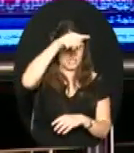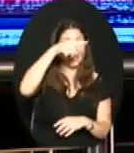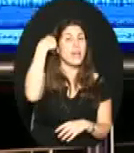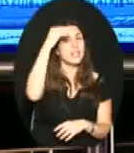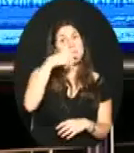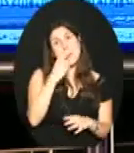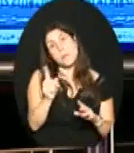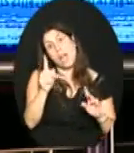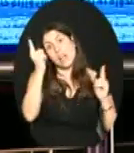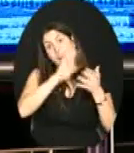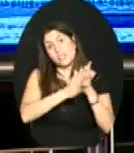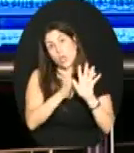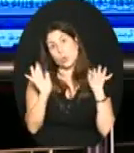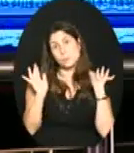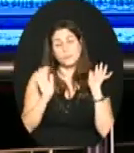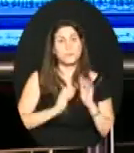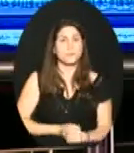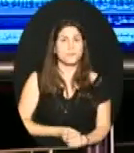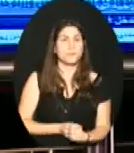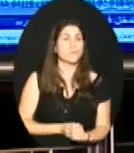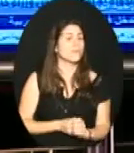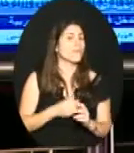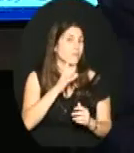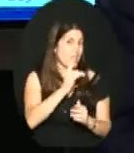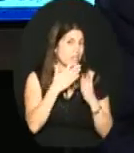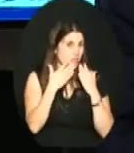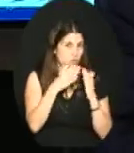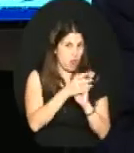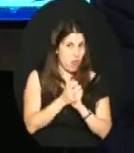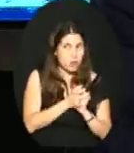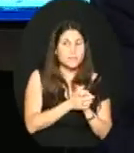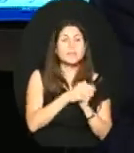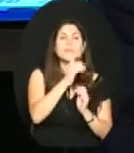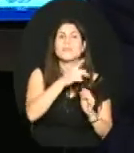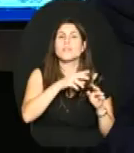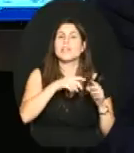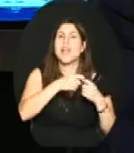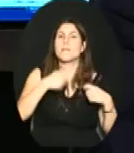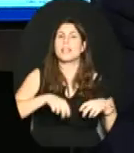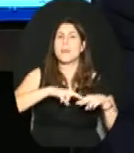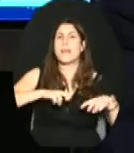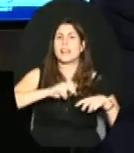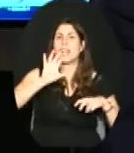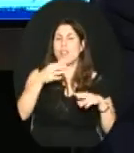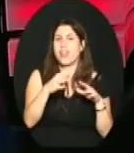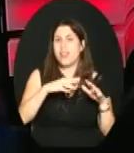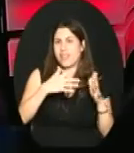מדווחים, כך קרה וטול. כן, דן דייקר, שלום לך. שלום לך. עמית מחקר מכון הבינלאומי לחקר